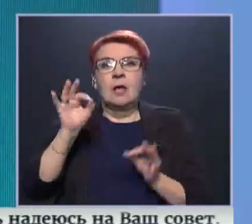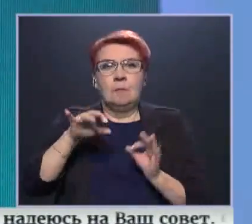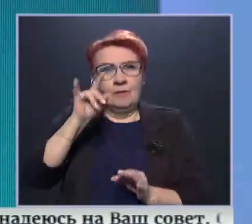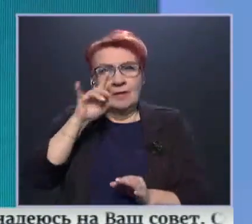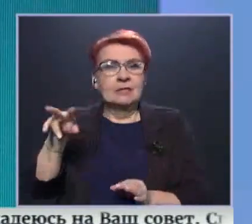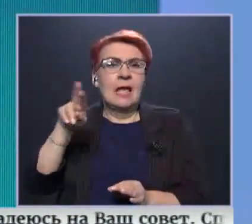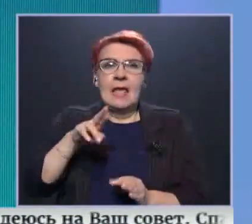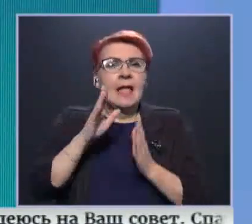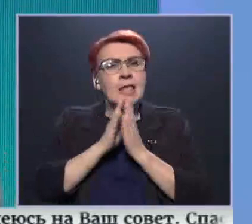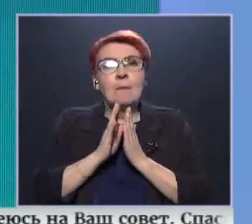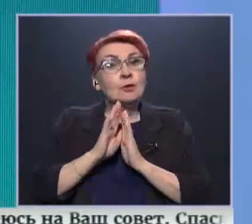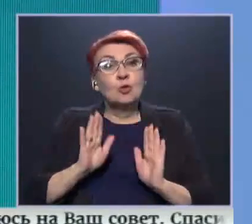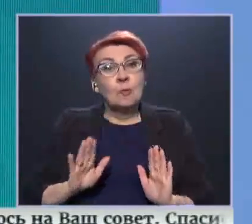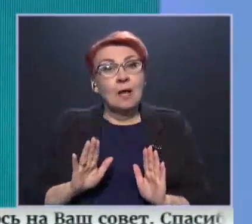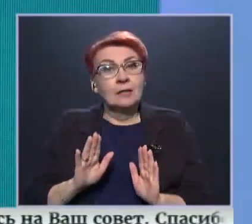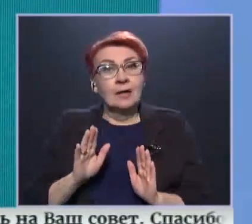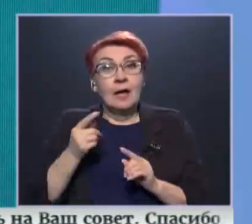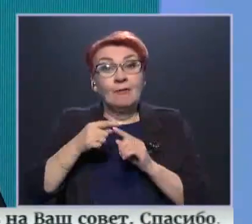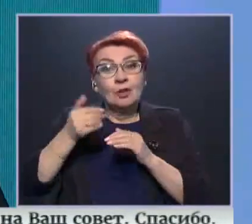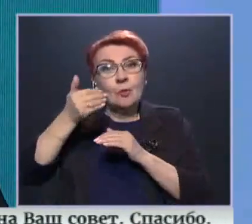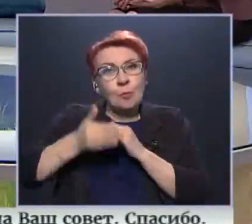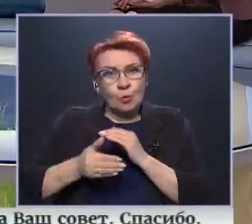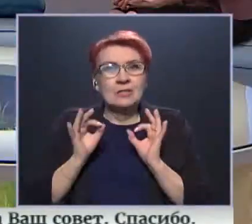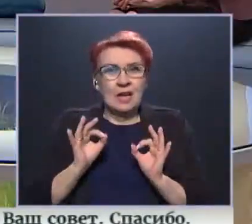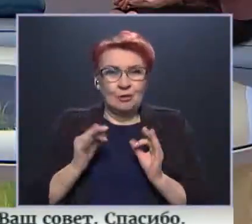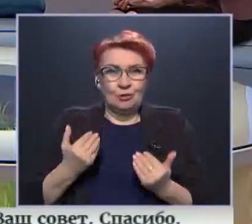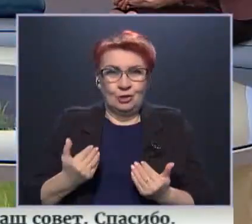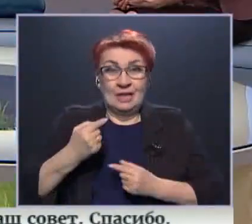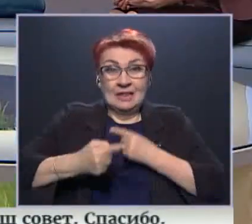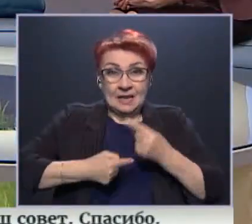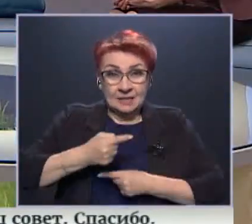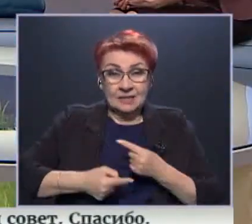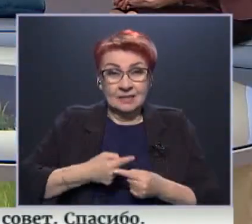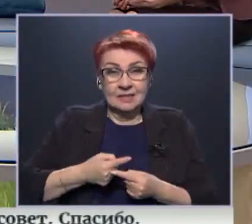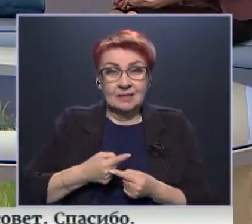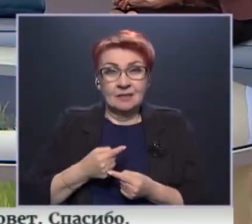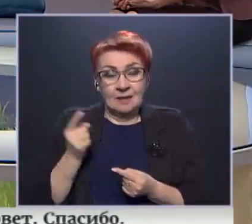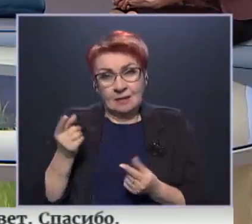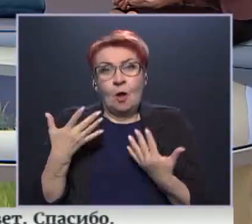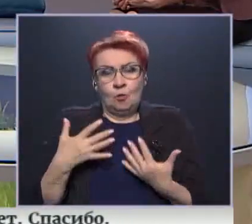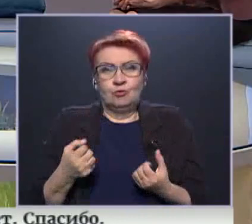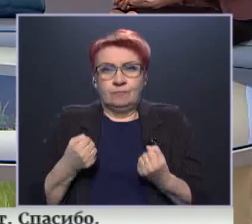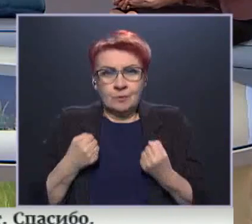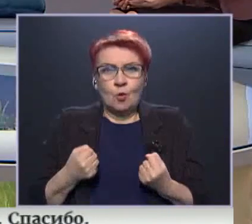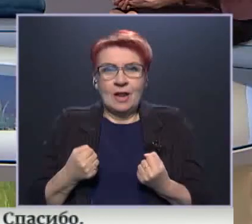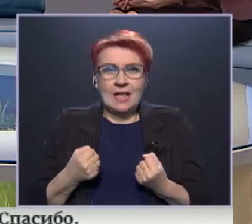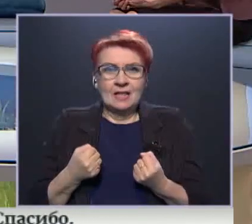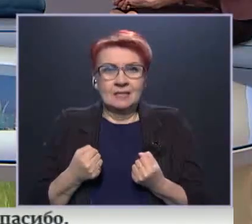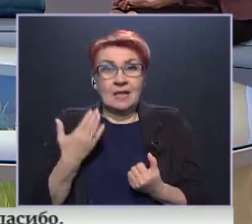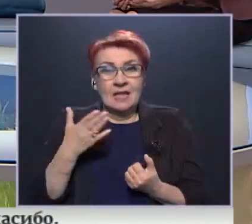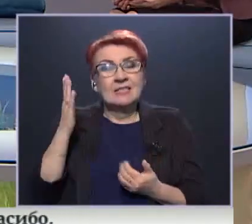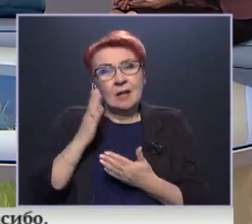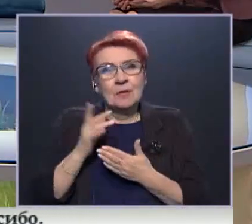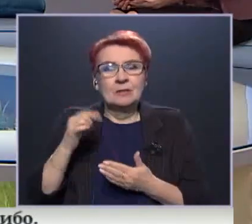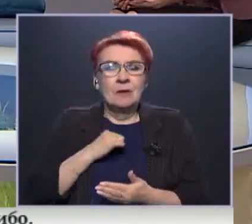я не мусульманка. И вот эта поздняя, конечно, традиция, она укоренилась. Там, если есть какая-то ворчливая